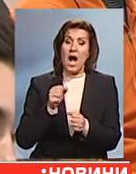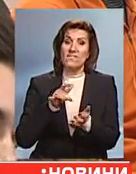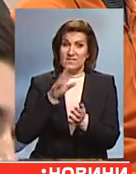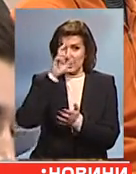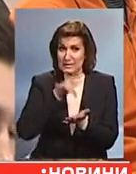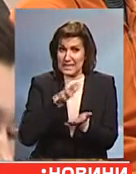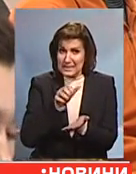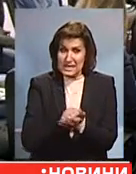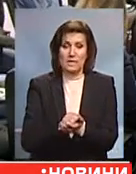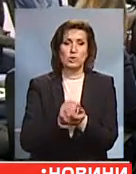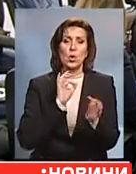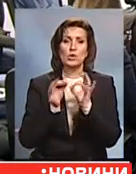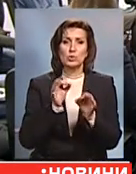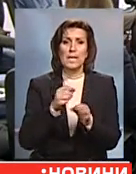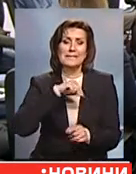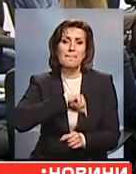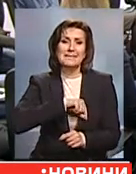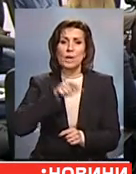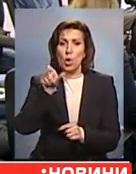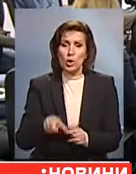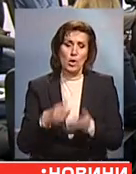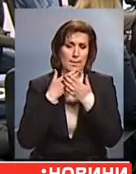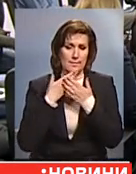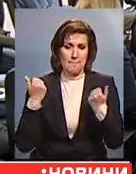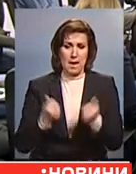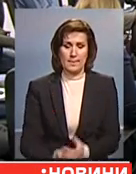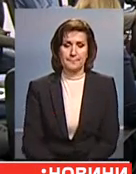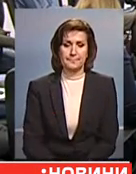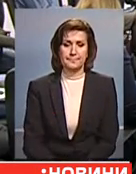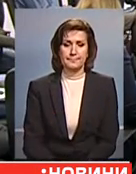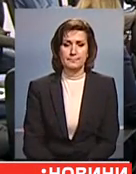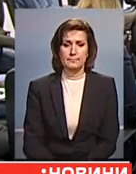психолога немає. Олеся Варламова, Юрій Анісімов та Володимир Вістяка. Новини на Першому.